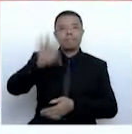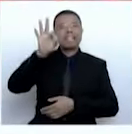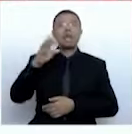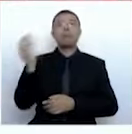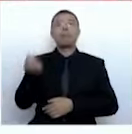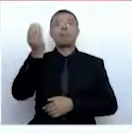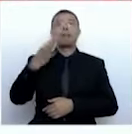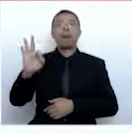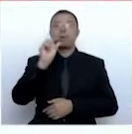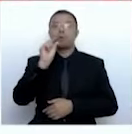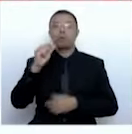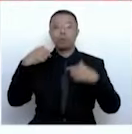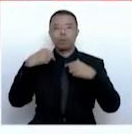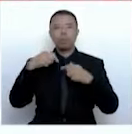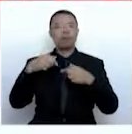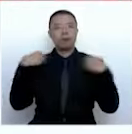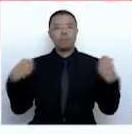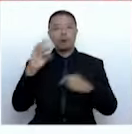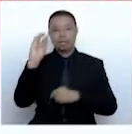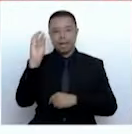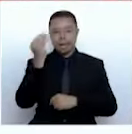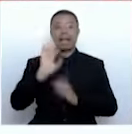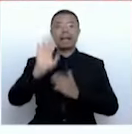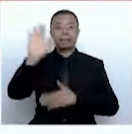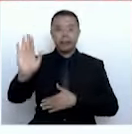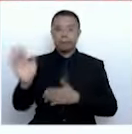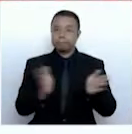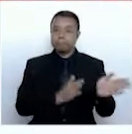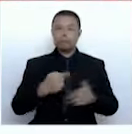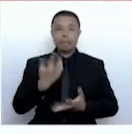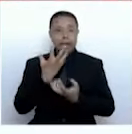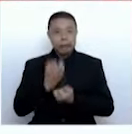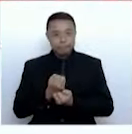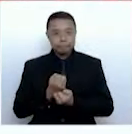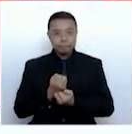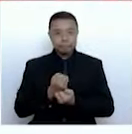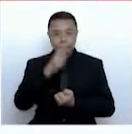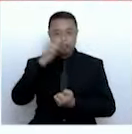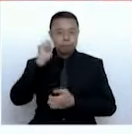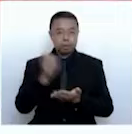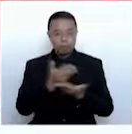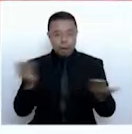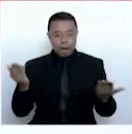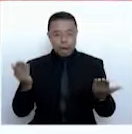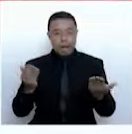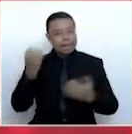akan menahkodai daerahnya ke depan. Betul, tentunya kita berharap ya Patricia dan juga Bapak Ibu sekalian